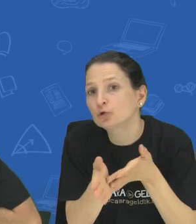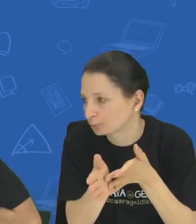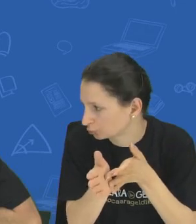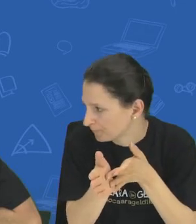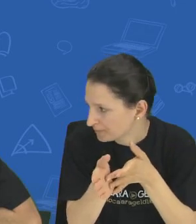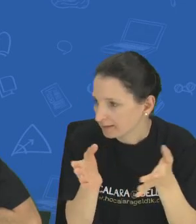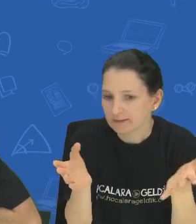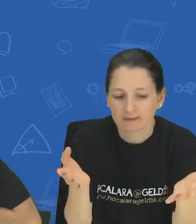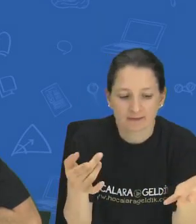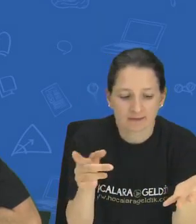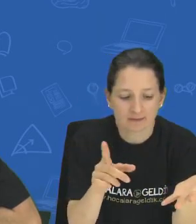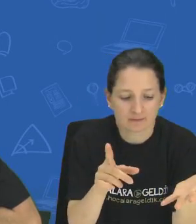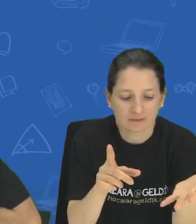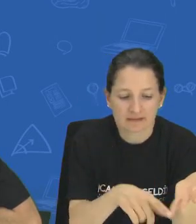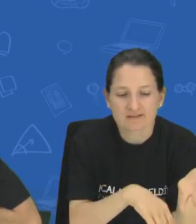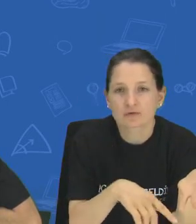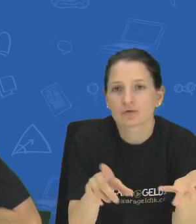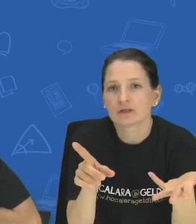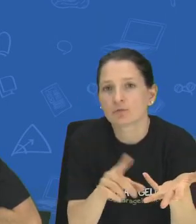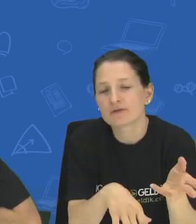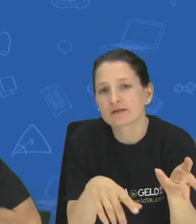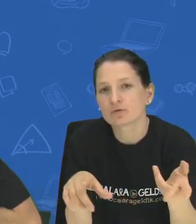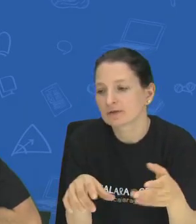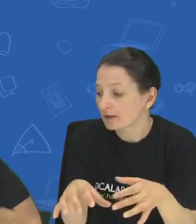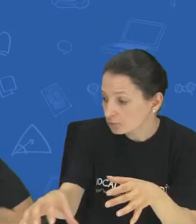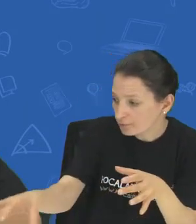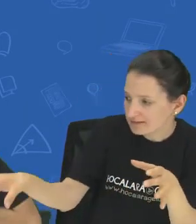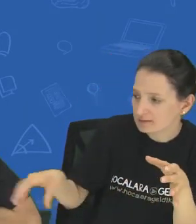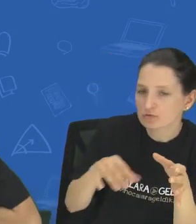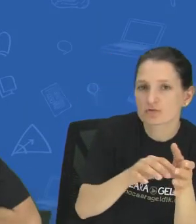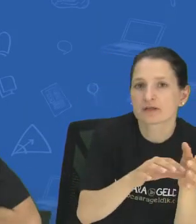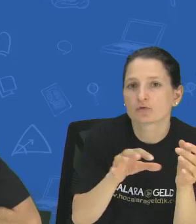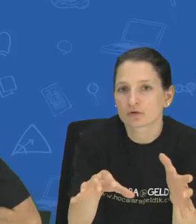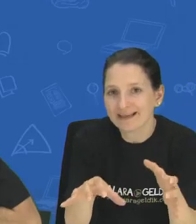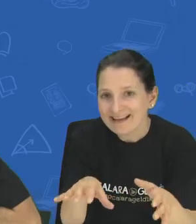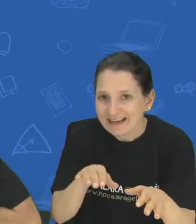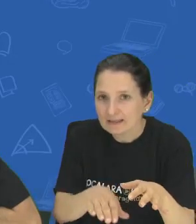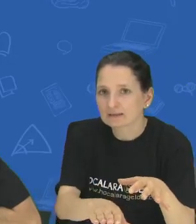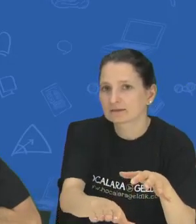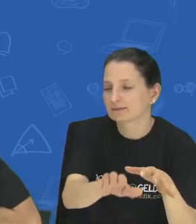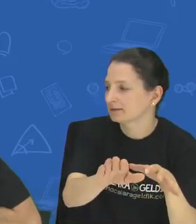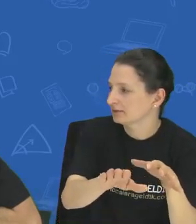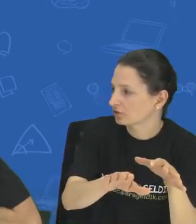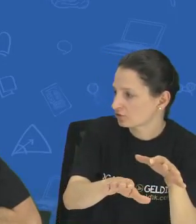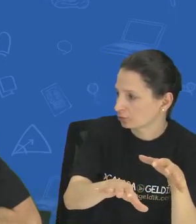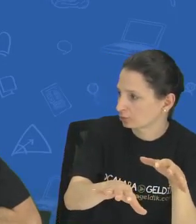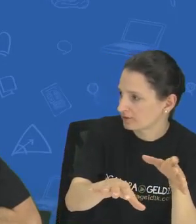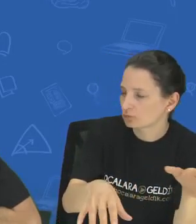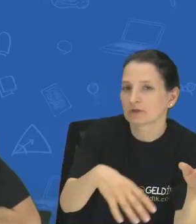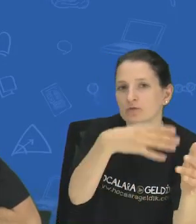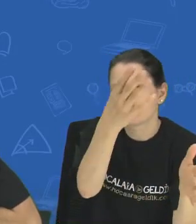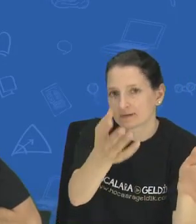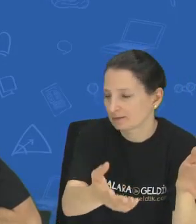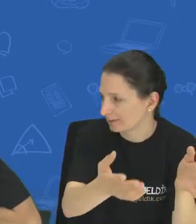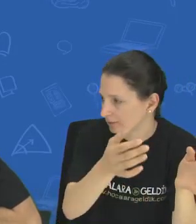yapan gruptur. İlaç sektöründe de, boya sektöründe de, az önce bahsettiğimiz çoğu sektörde en alt çalışma grubu diyoruz.